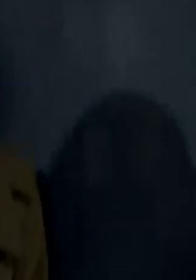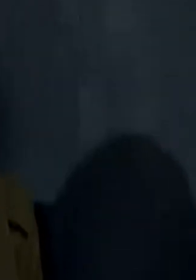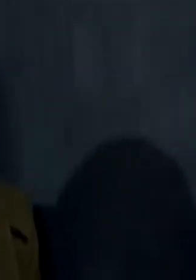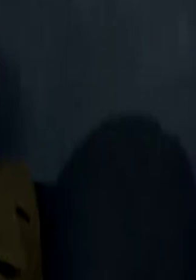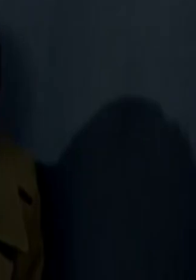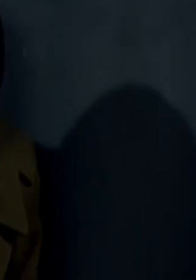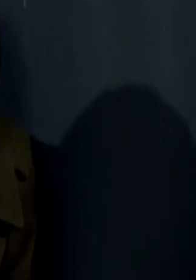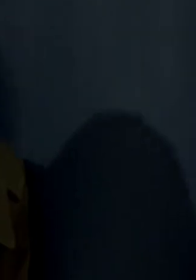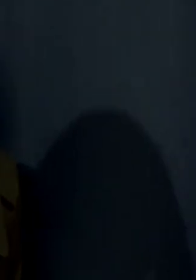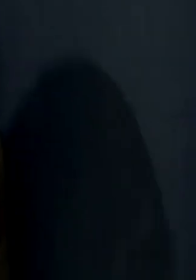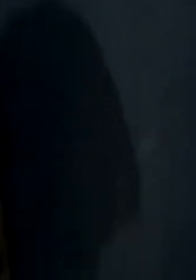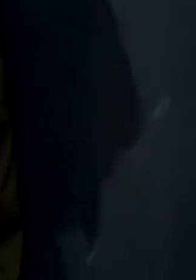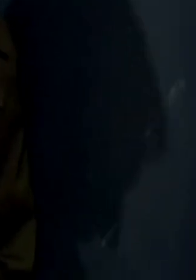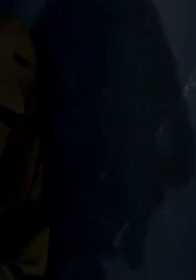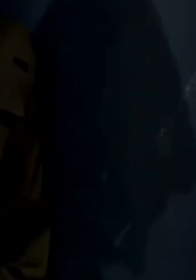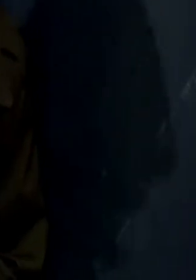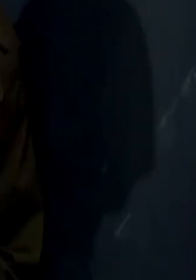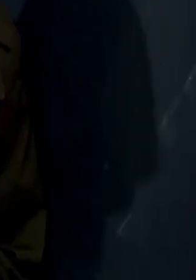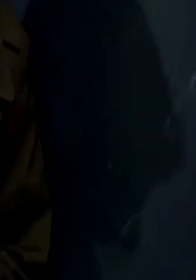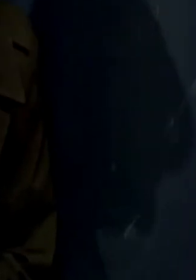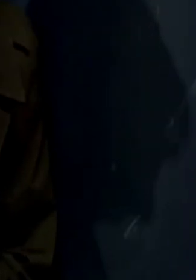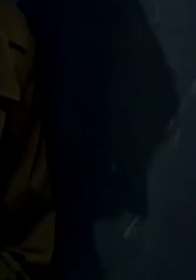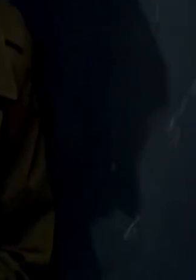Hüsranla yere çöktü. Huzursuzca düşünüyor.